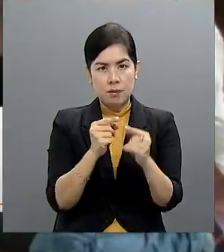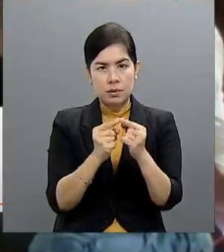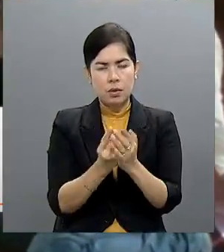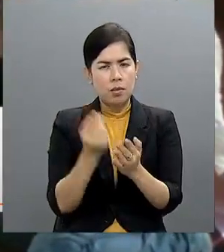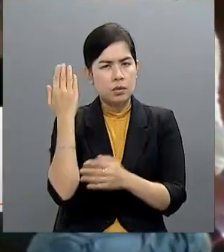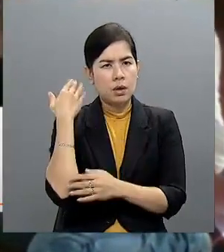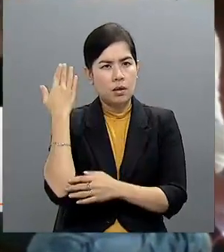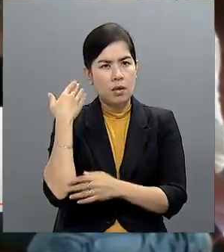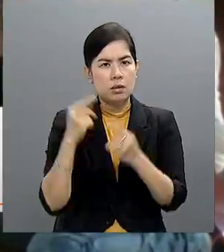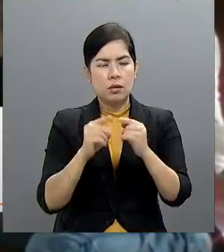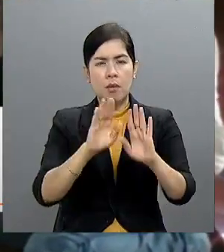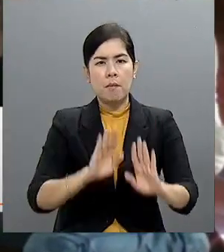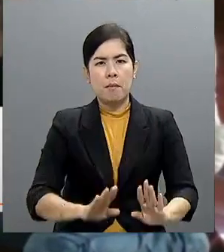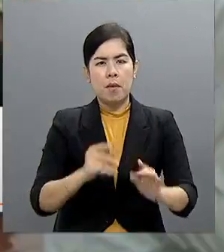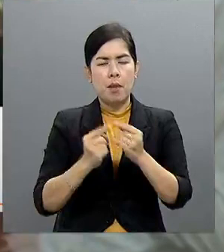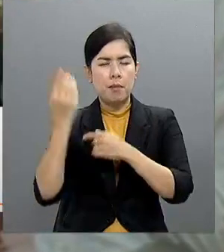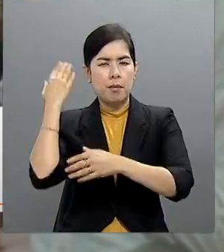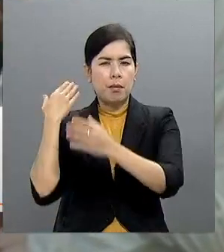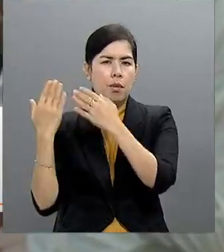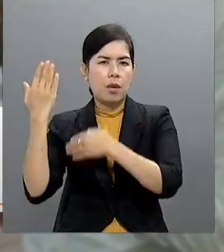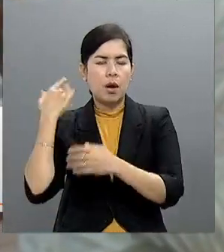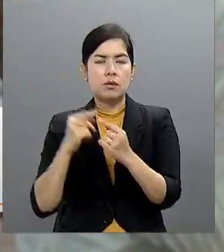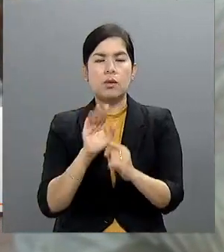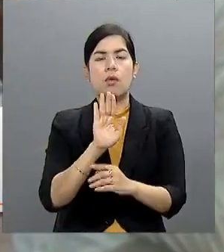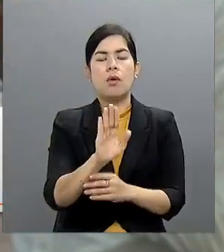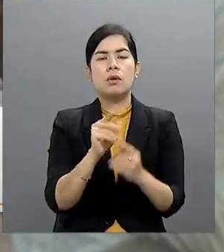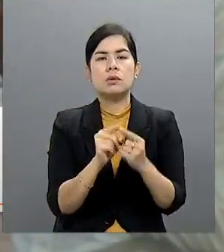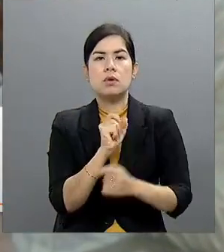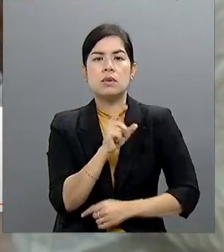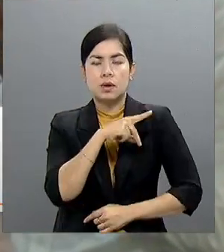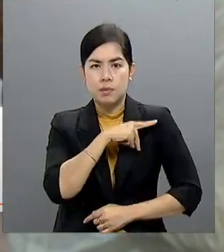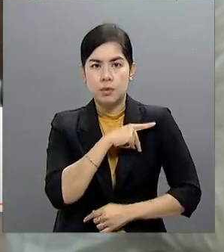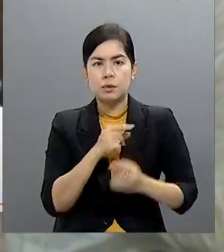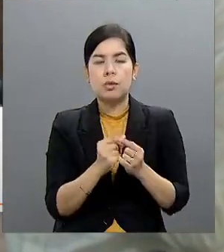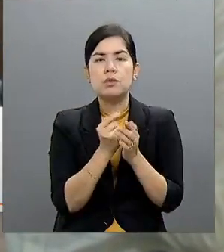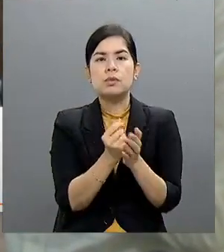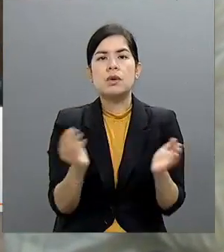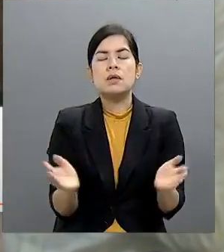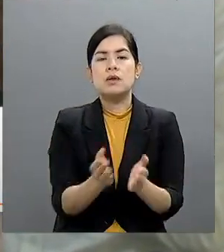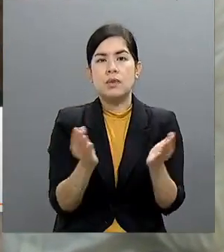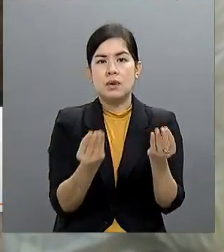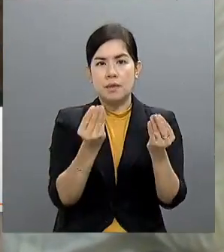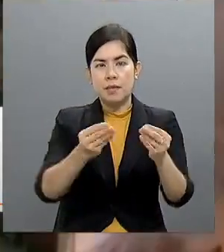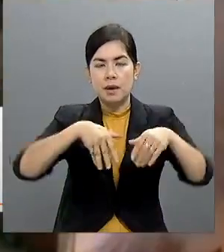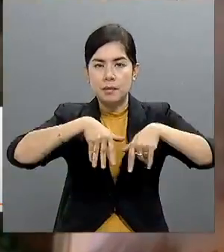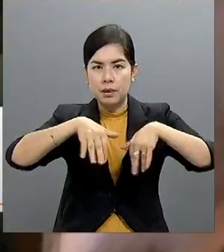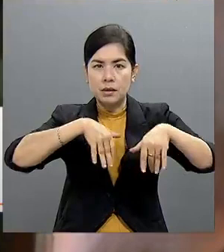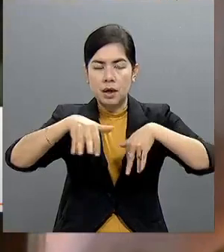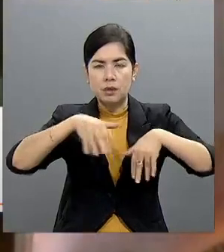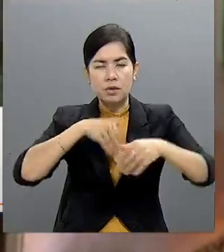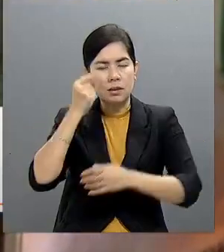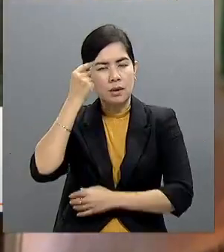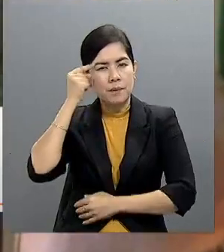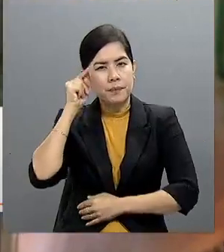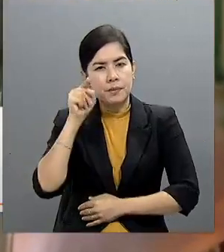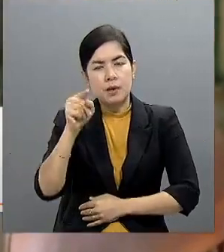ามที่สืบทอดกันมายาวนานเพื่อส่งเสริมให้พุทธศาสนิกชนได้น้อมรำลึกถึงคุณของพระพุทธเจ้